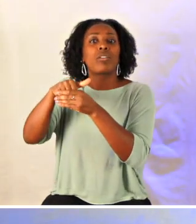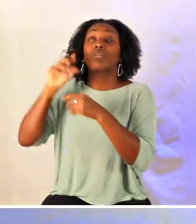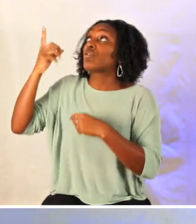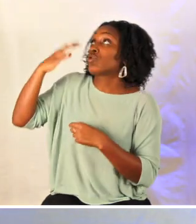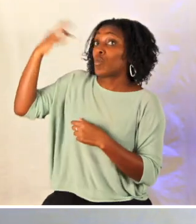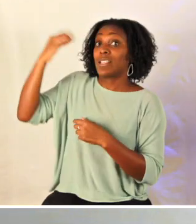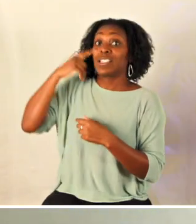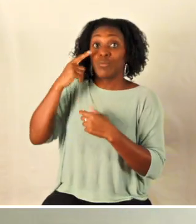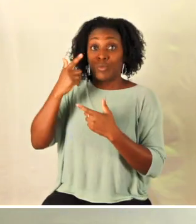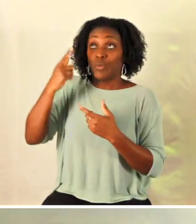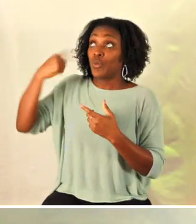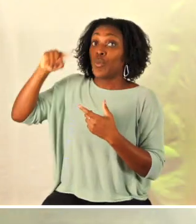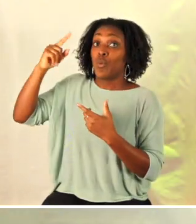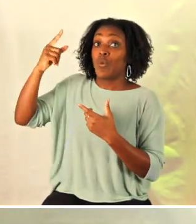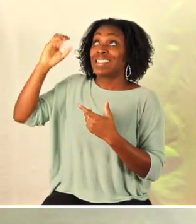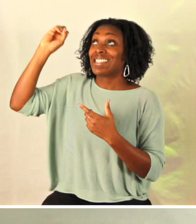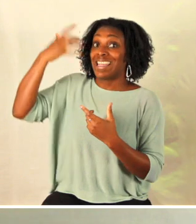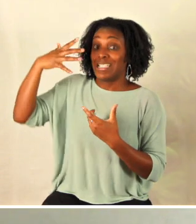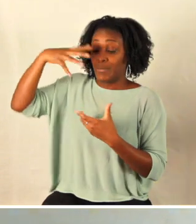choisis pour porter du fruit.